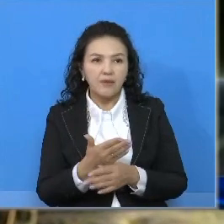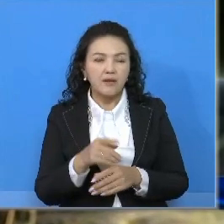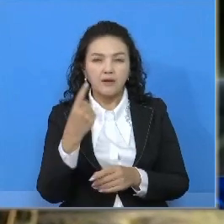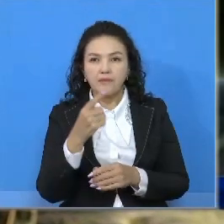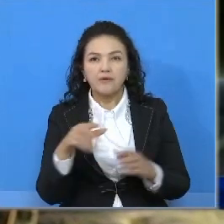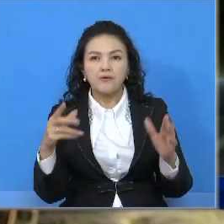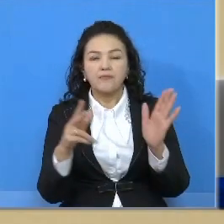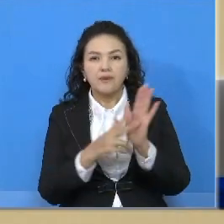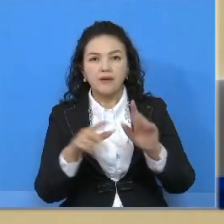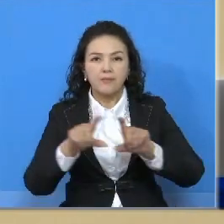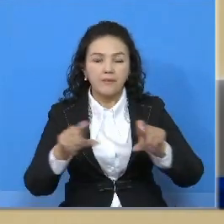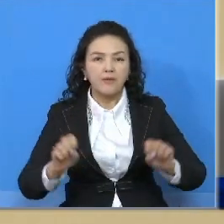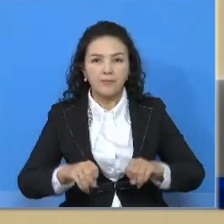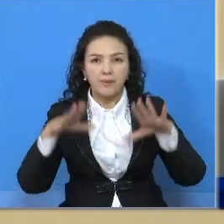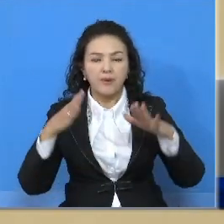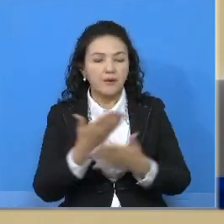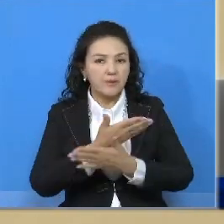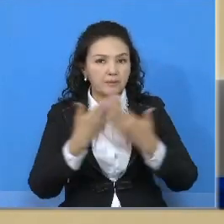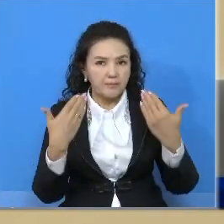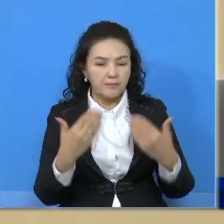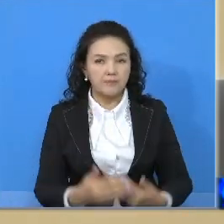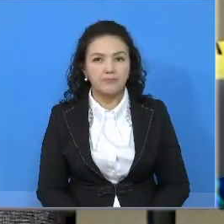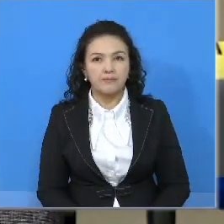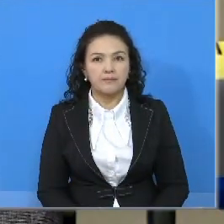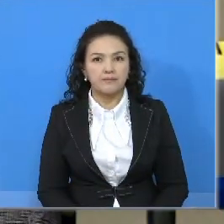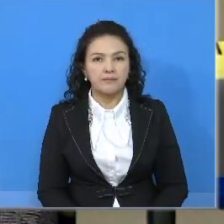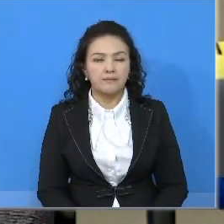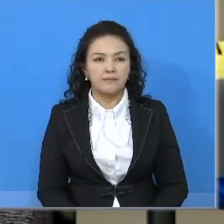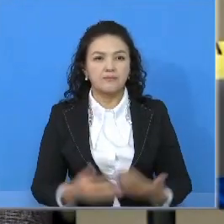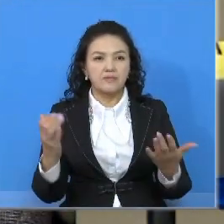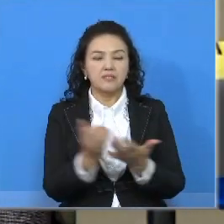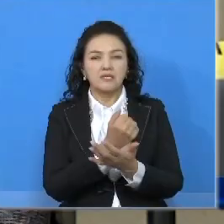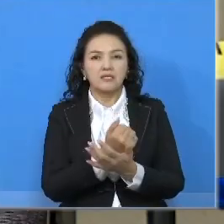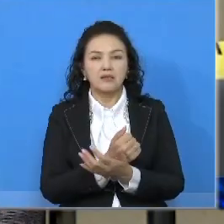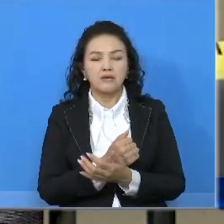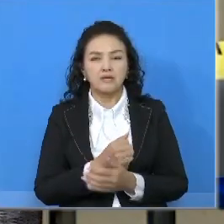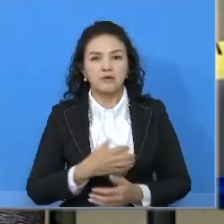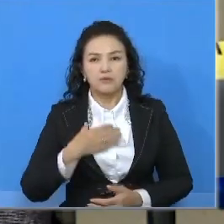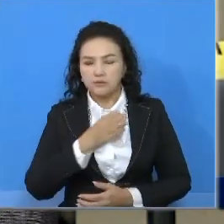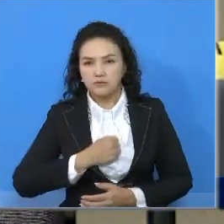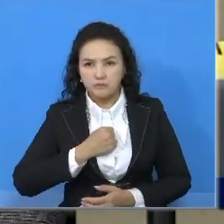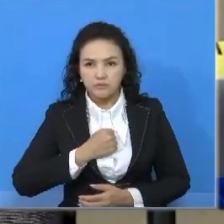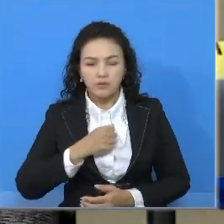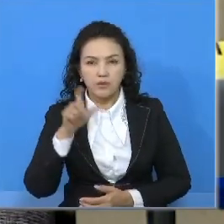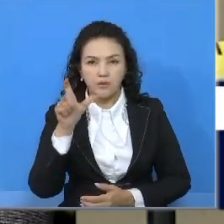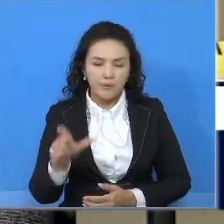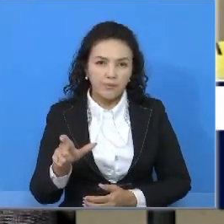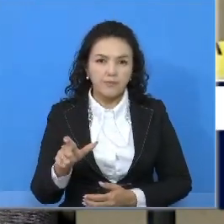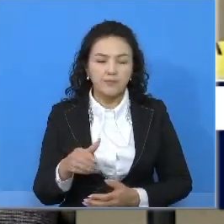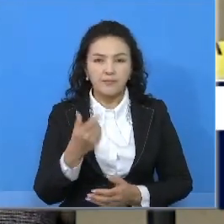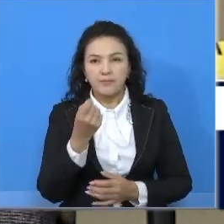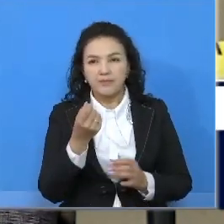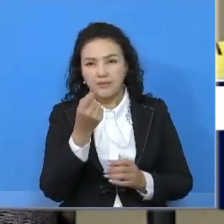одной из 8 школ взрывных устройств обнаружено не было. Найти злоумышленника представляет